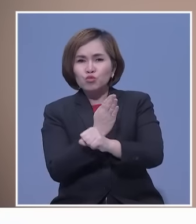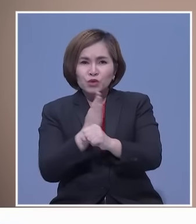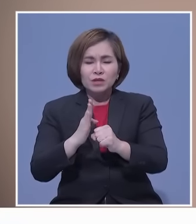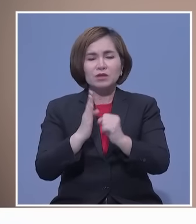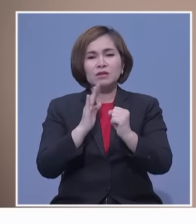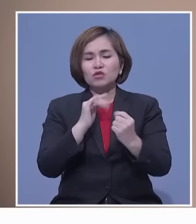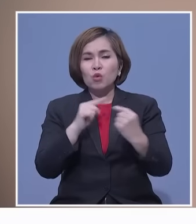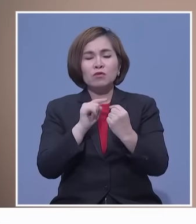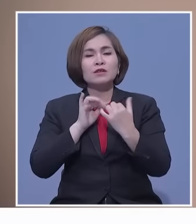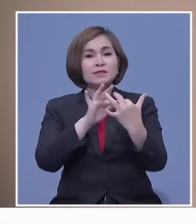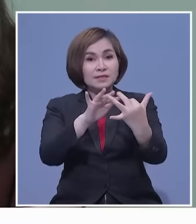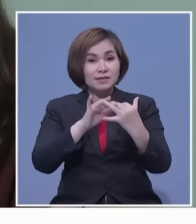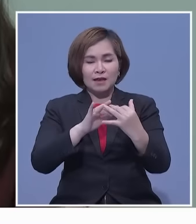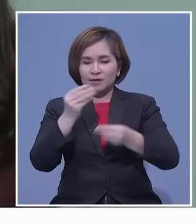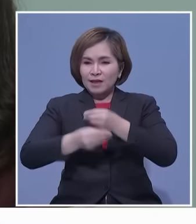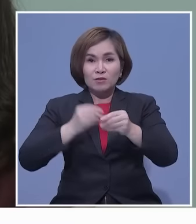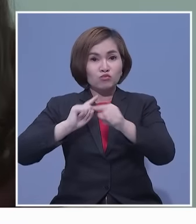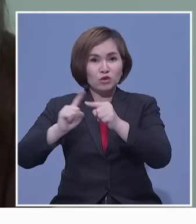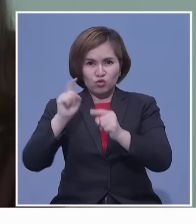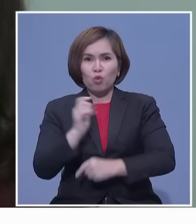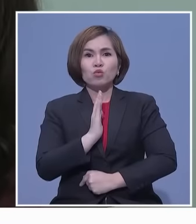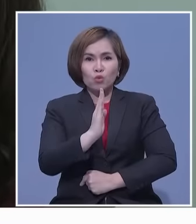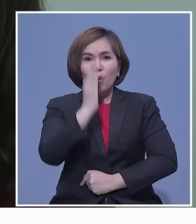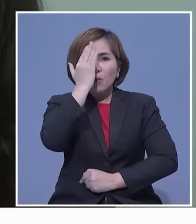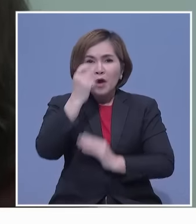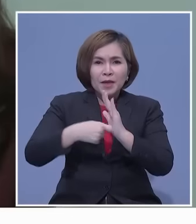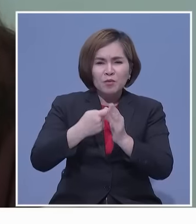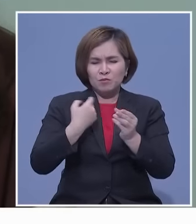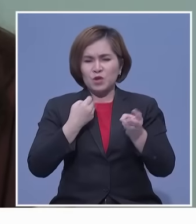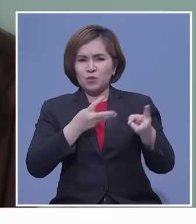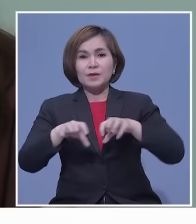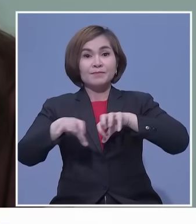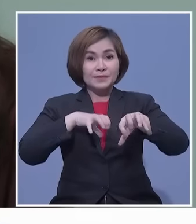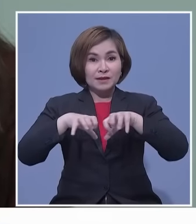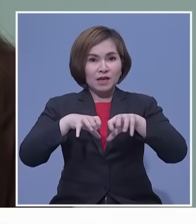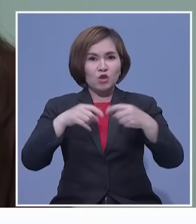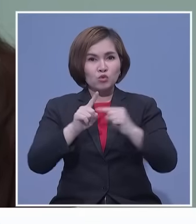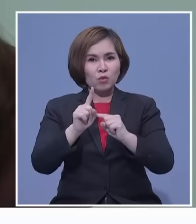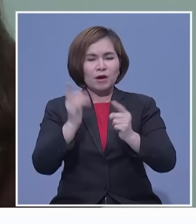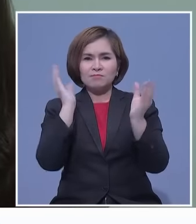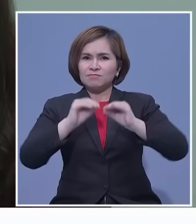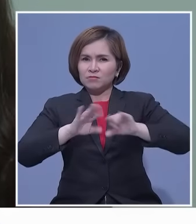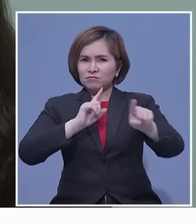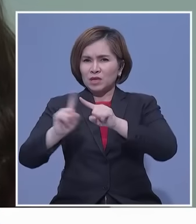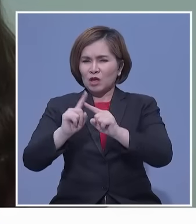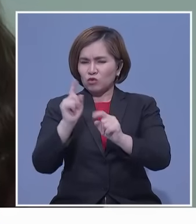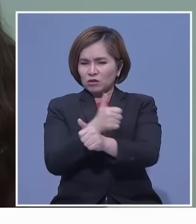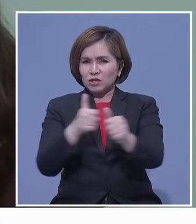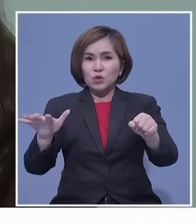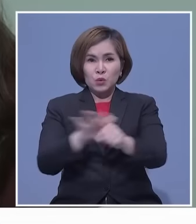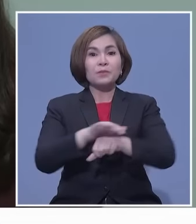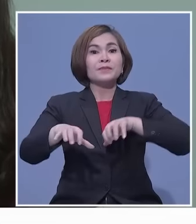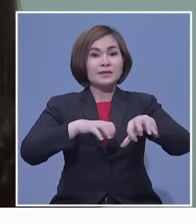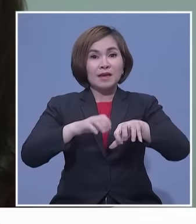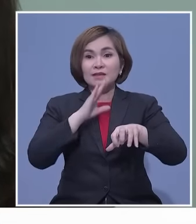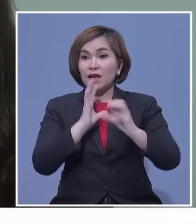นักสื่อสารการตลาดด้วยเพราะในเชิงธุรกิจจะมีในหมุมการบริหารจัดการและหนึ่งในนั้นคือการบริหารสื่อประชาสัมพันธ์ต่างๆด้วยเพราะเรา